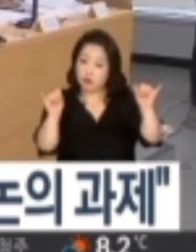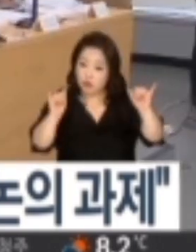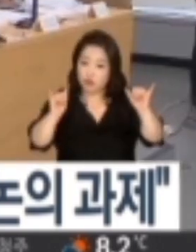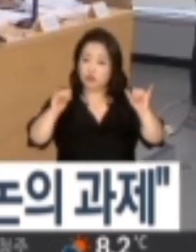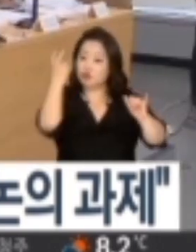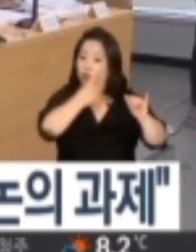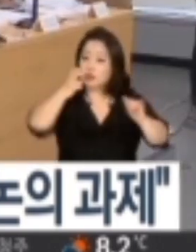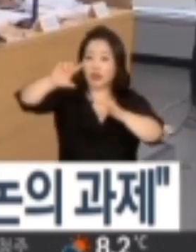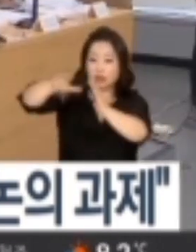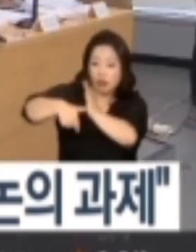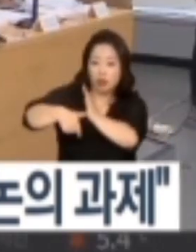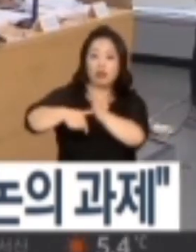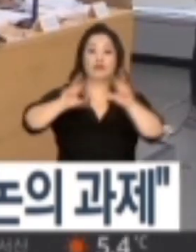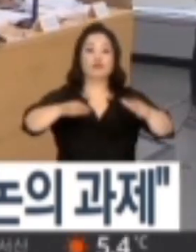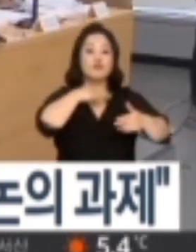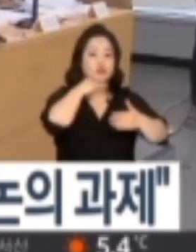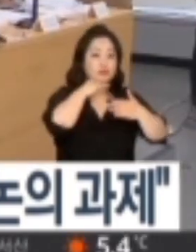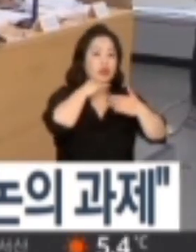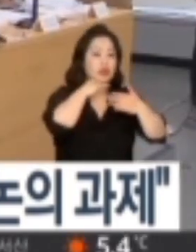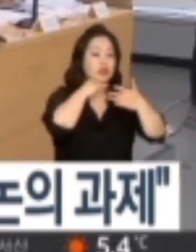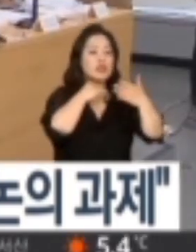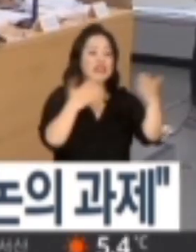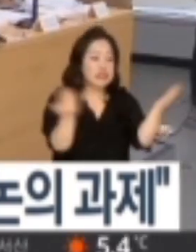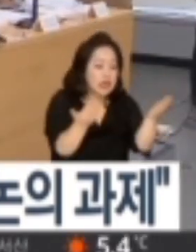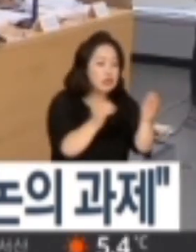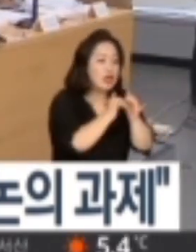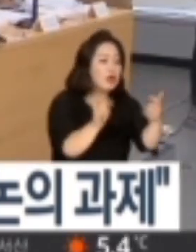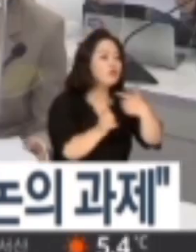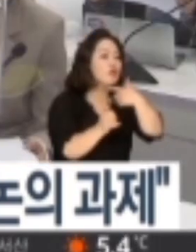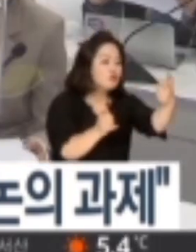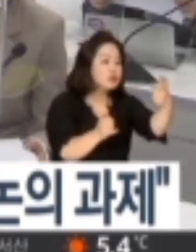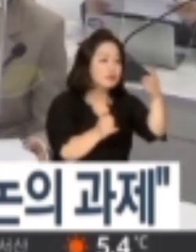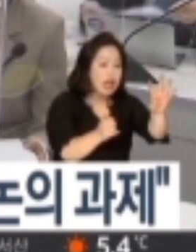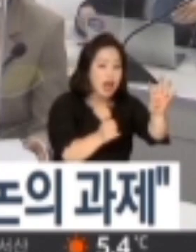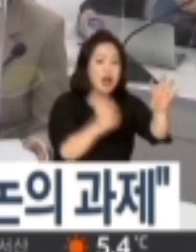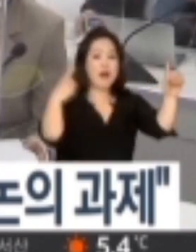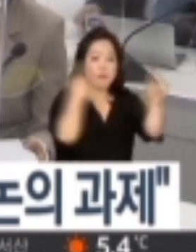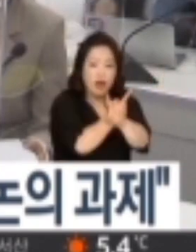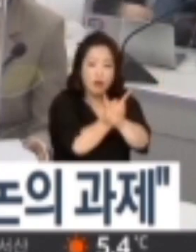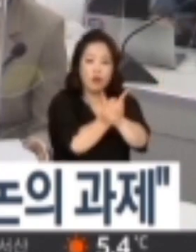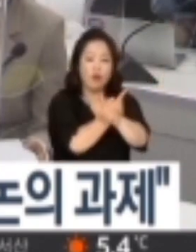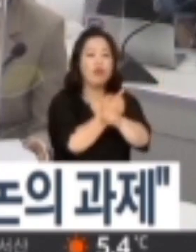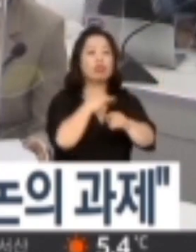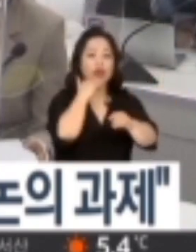태스크포스에서 현재 64세까지인 생산 가능 인구 상한을 올리는 내용을 논의할 계획입니다.